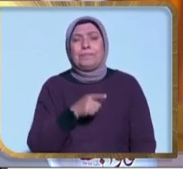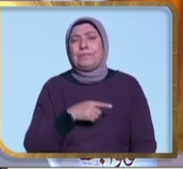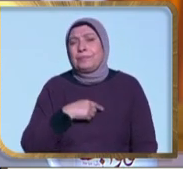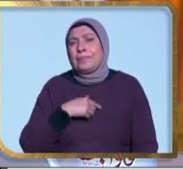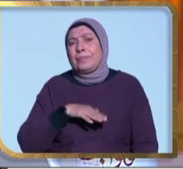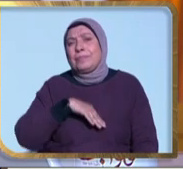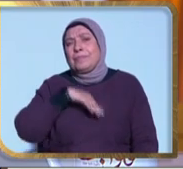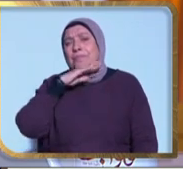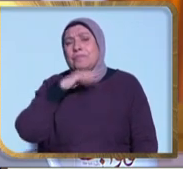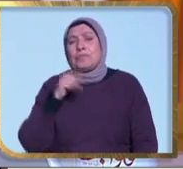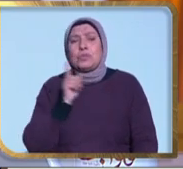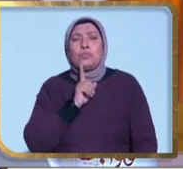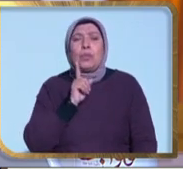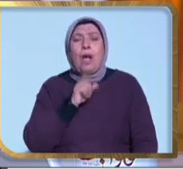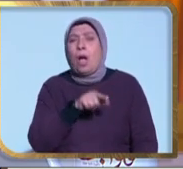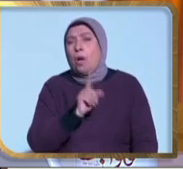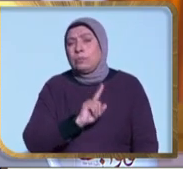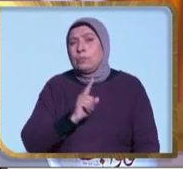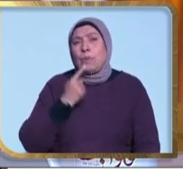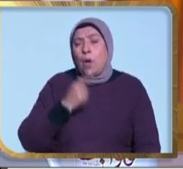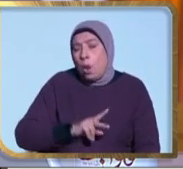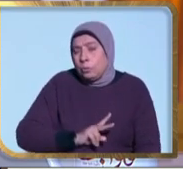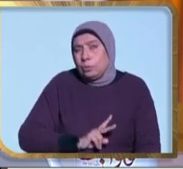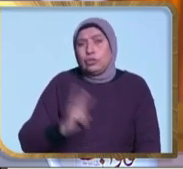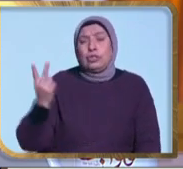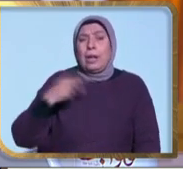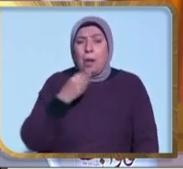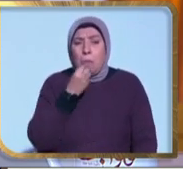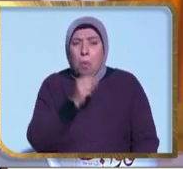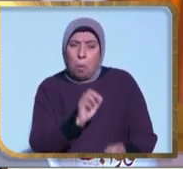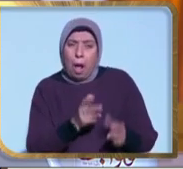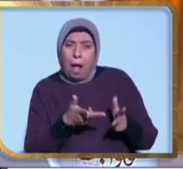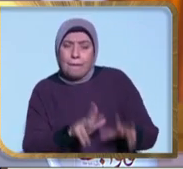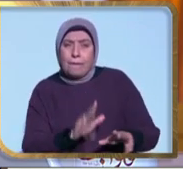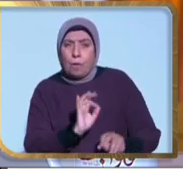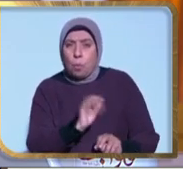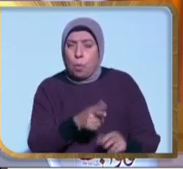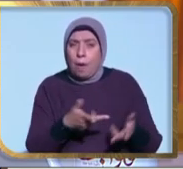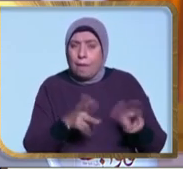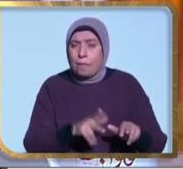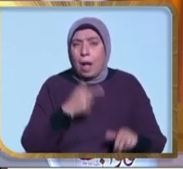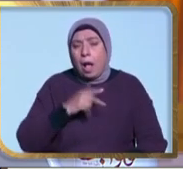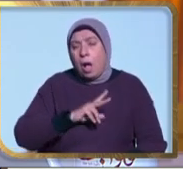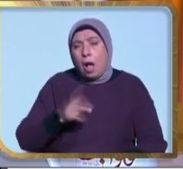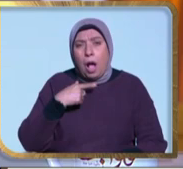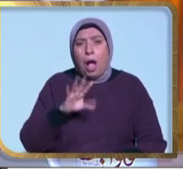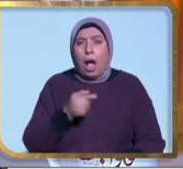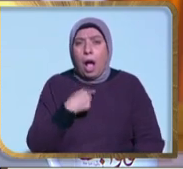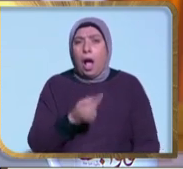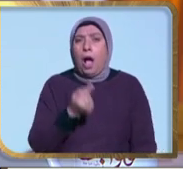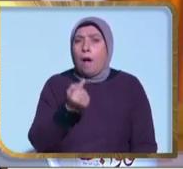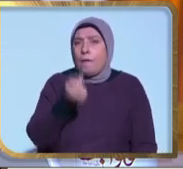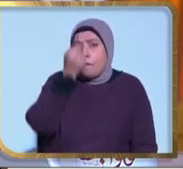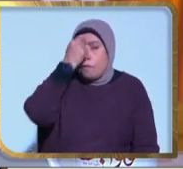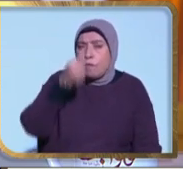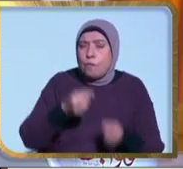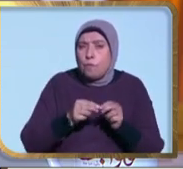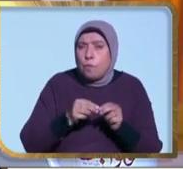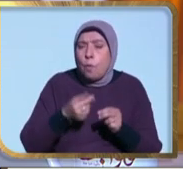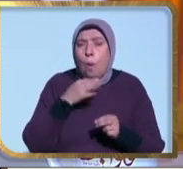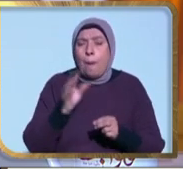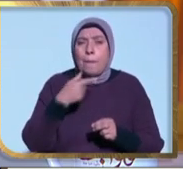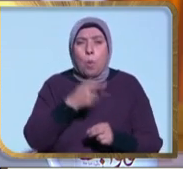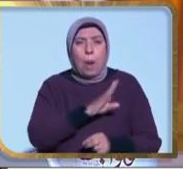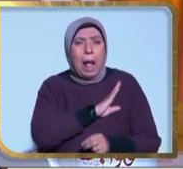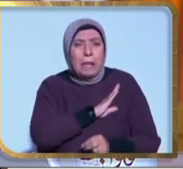موسى يعني احنا عايزين حاجه احنا مش هناكل غير الاكل ده بس عايزين فومها وعدسها وبصلها وبعدين تعجب قال